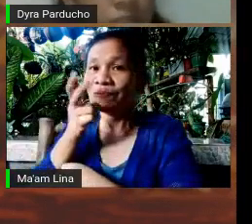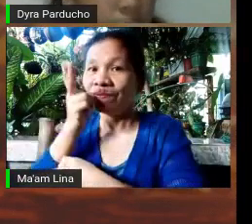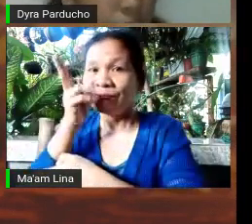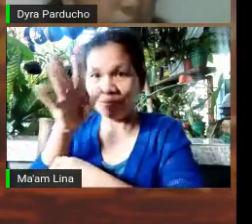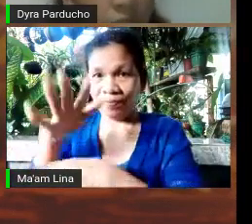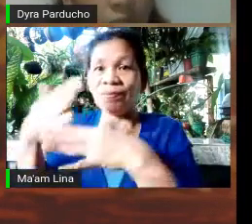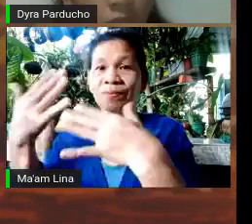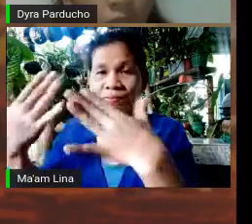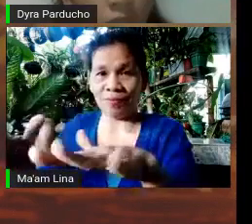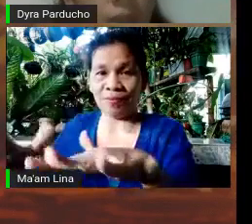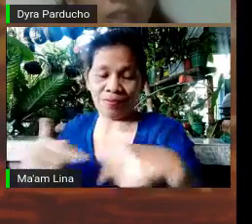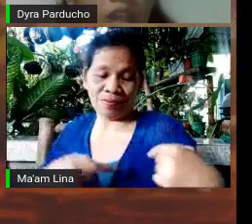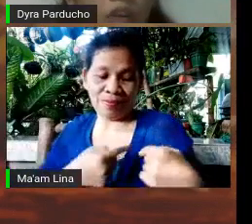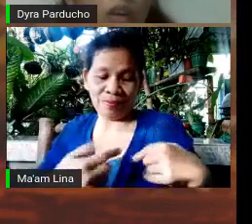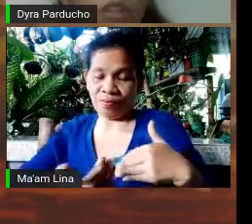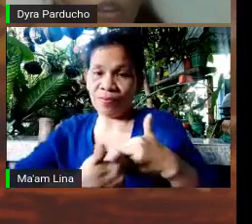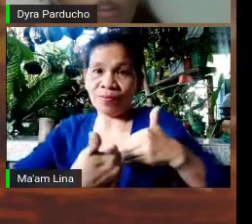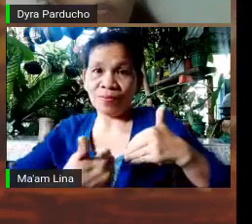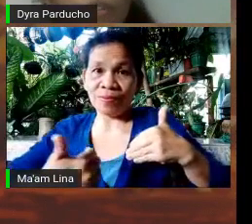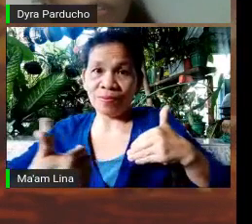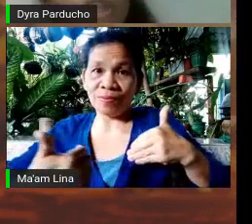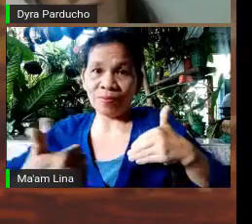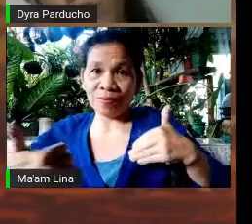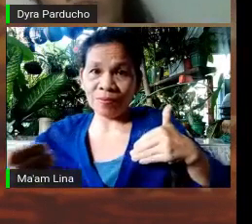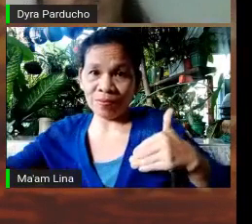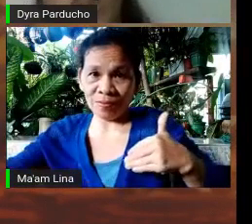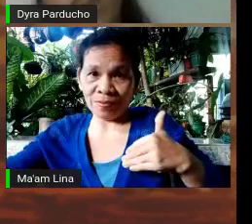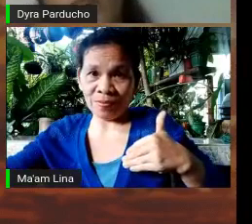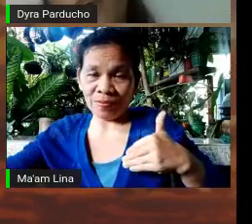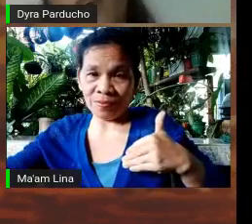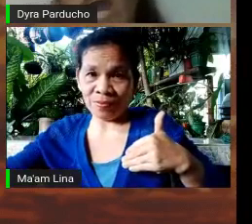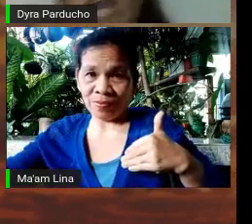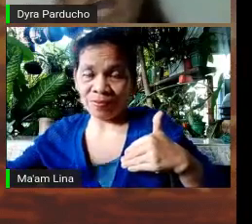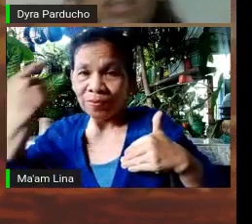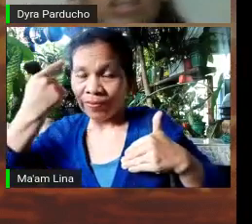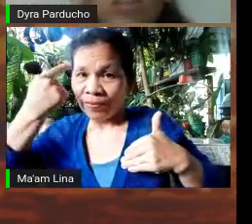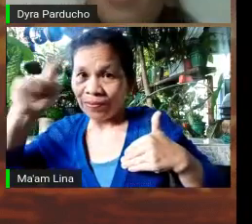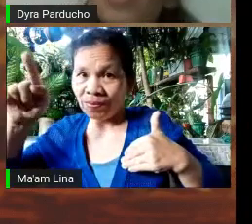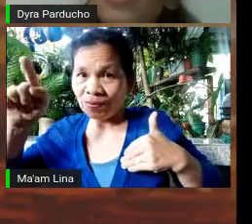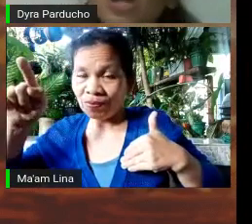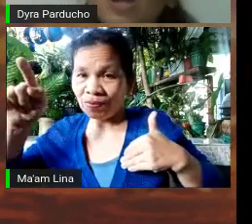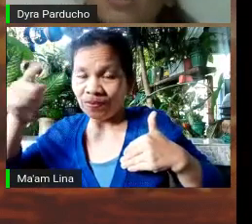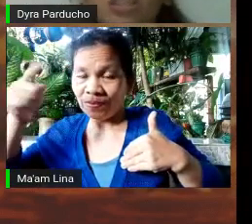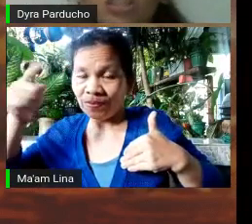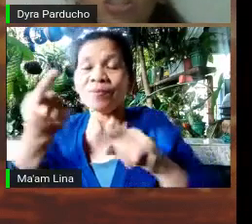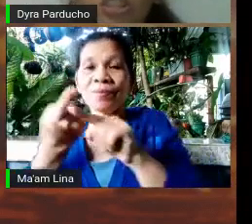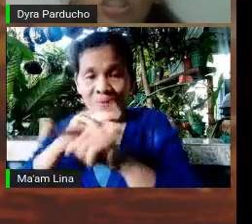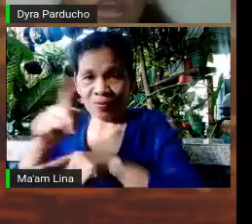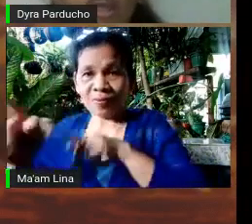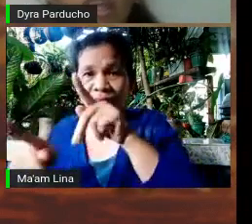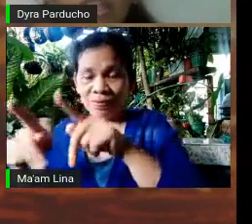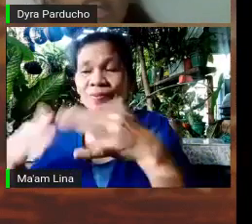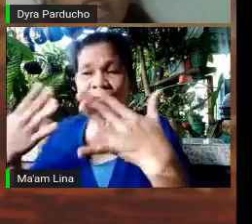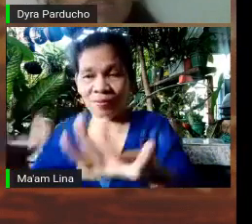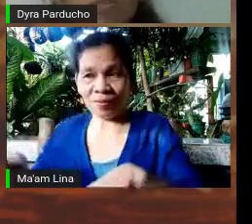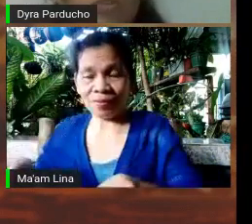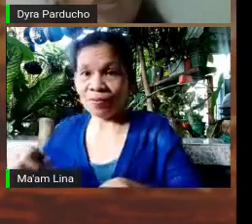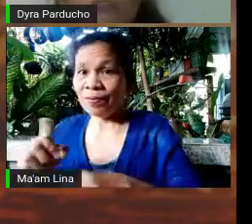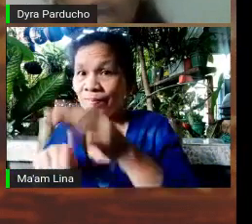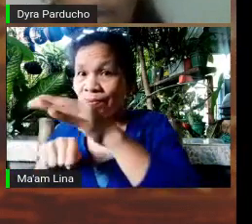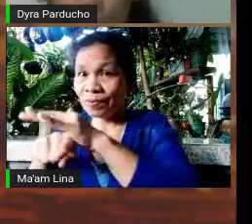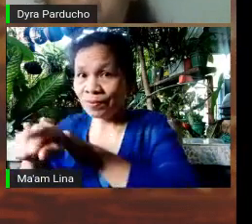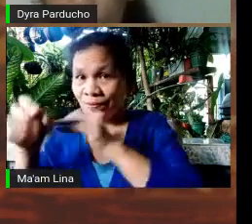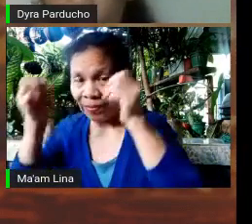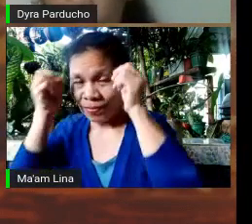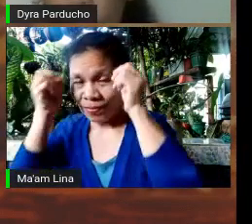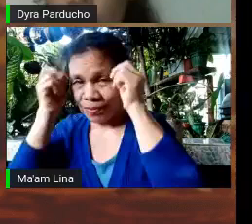maihiwalay sa mga tao. So ito pong scapegoat na ito ay dadalhin po ng sacerdote sa labas po